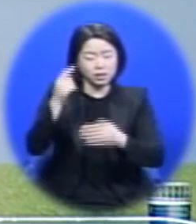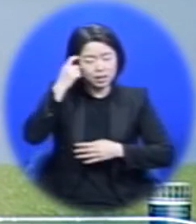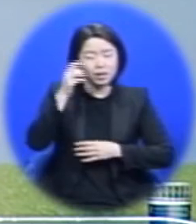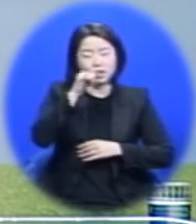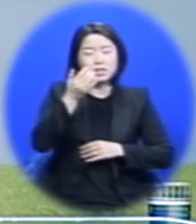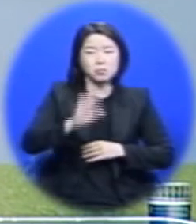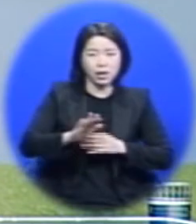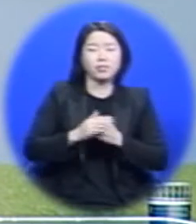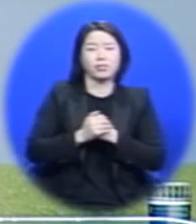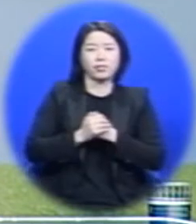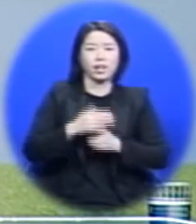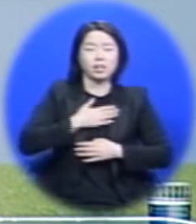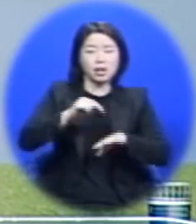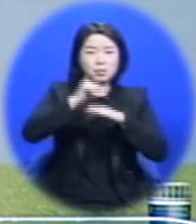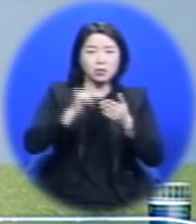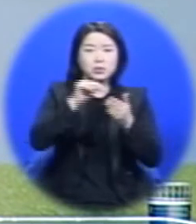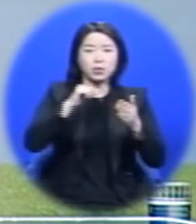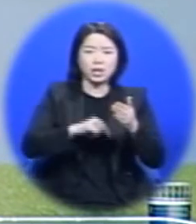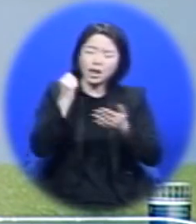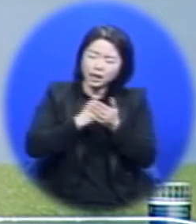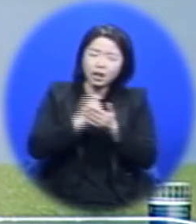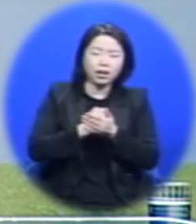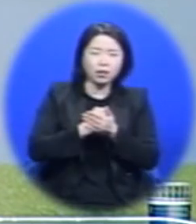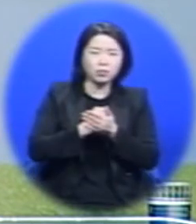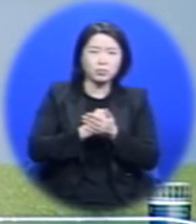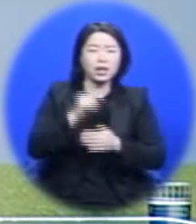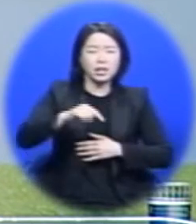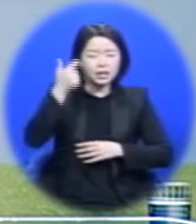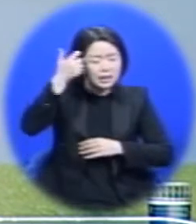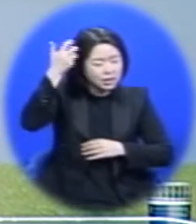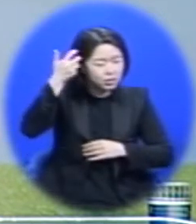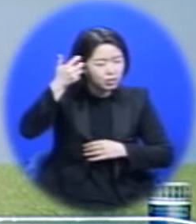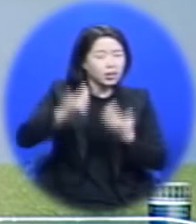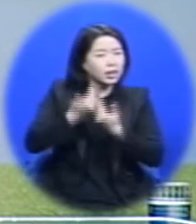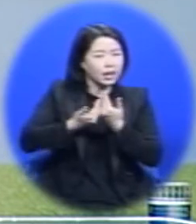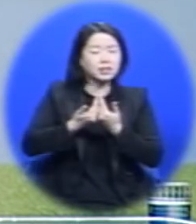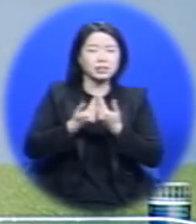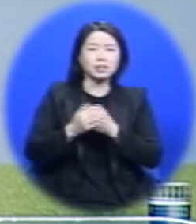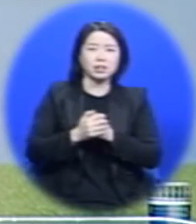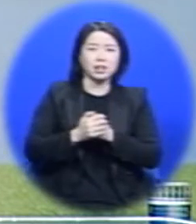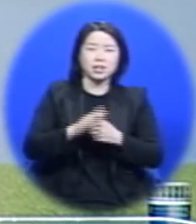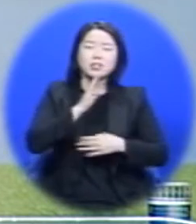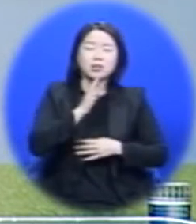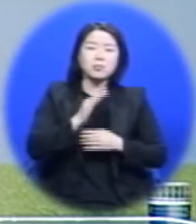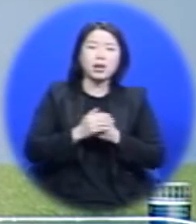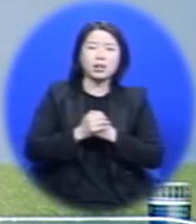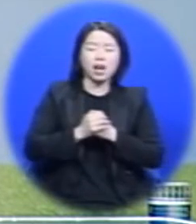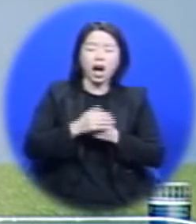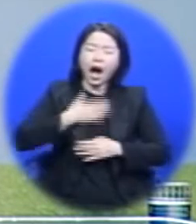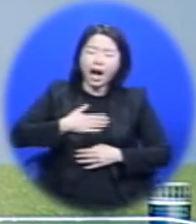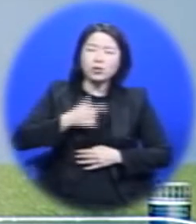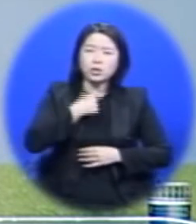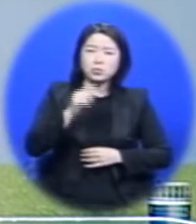있지만 내 마음속에 있는 이 안타까움, 이 영적인 갈등, 정말 알고 싶은